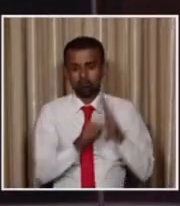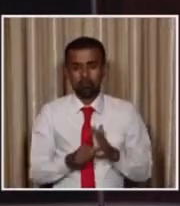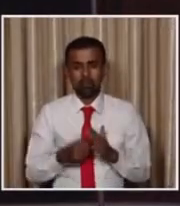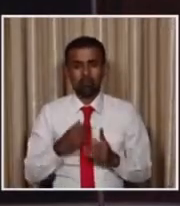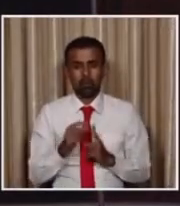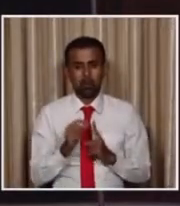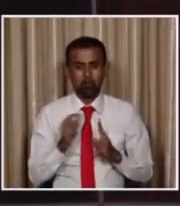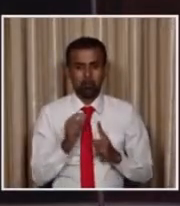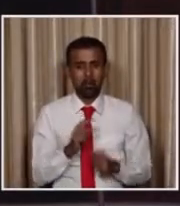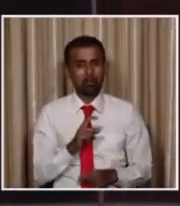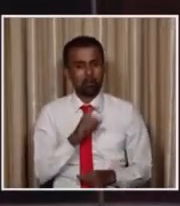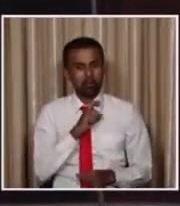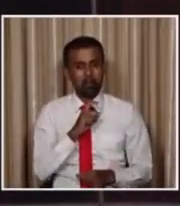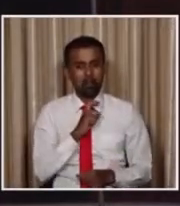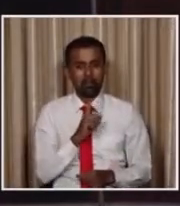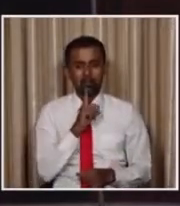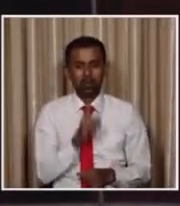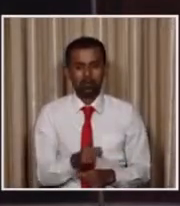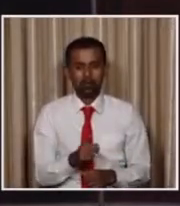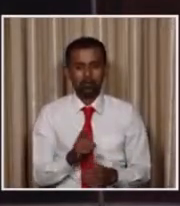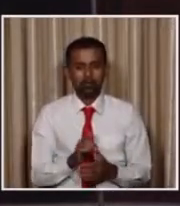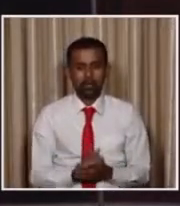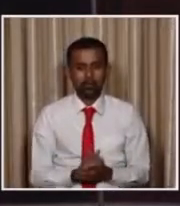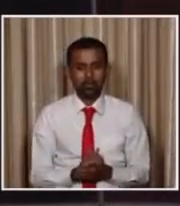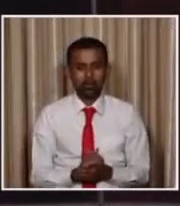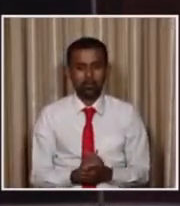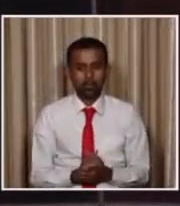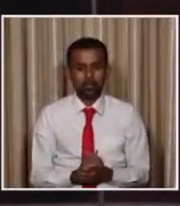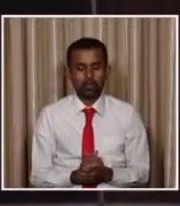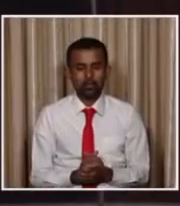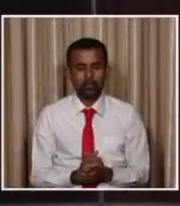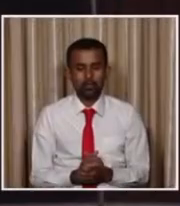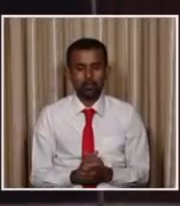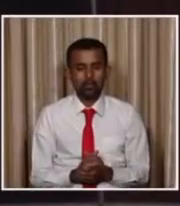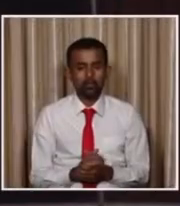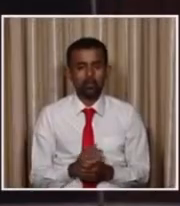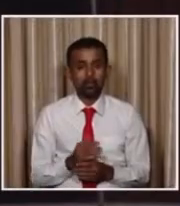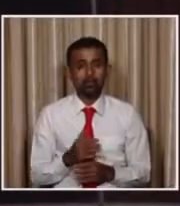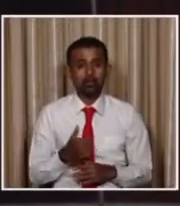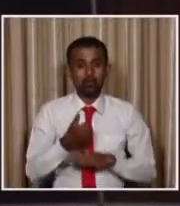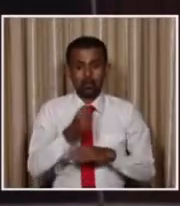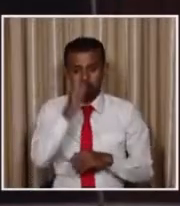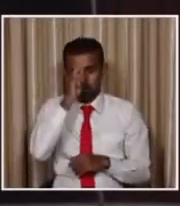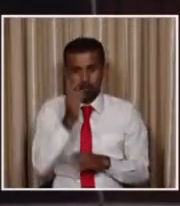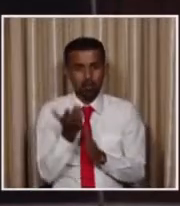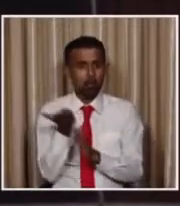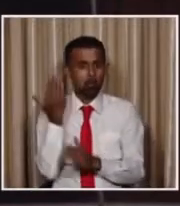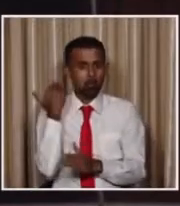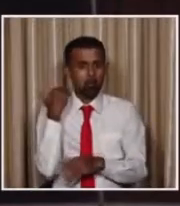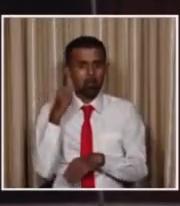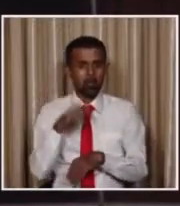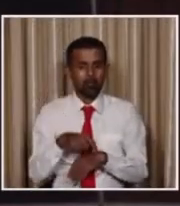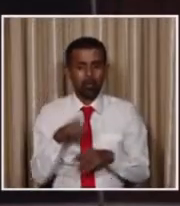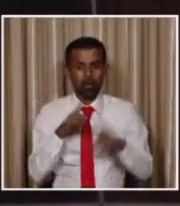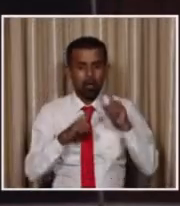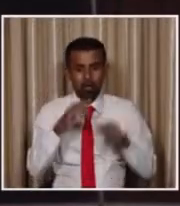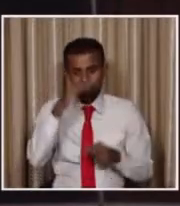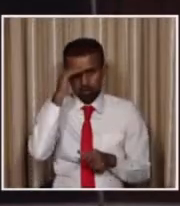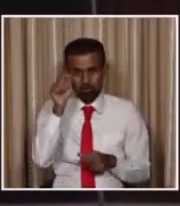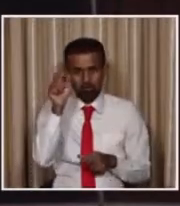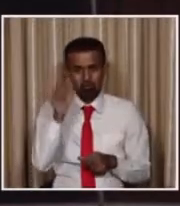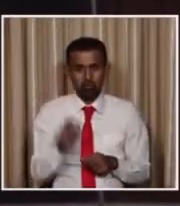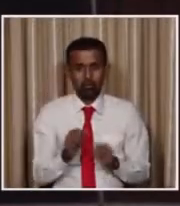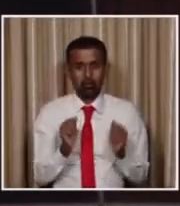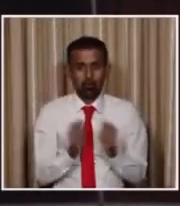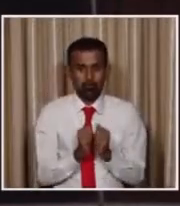පාර්ලිමේන්තුවේ කෑ ගහලා කියන්න වෙනවා ගරු සභාපතිතුමනි සභාපතිතුමනි පහුගිය කාලේ කතානායකතුමා